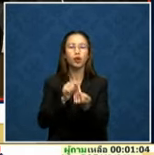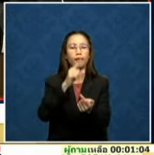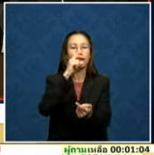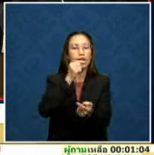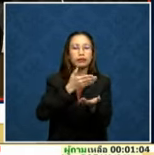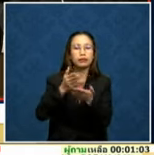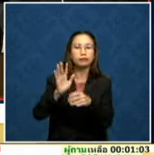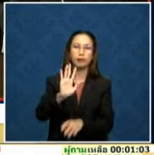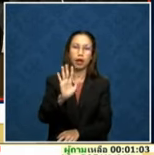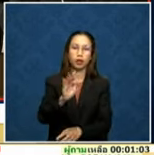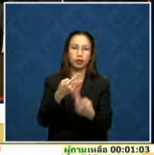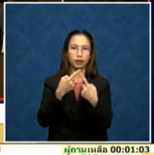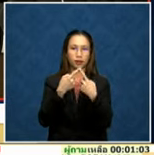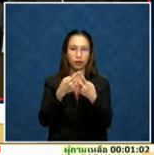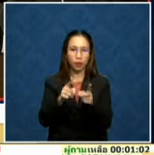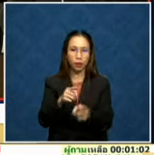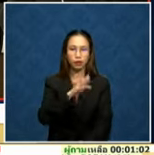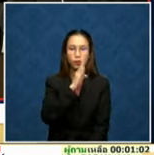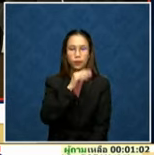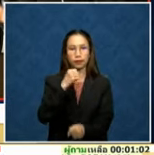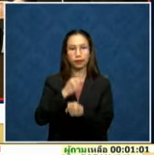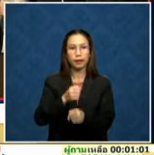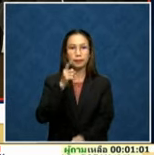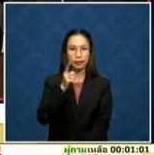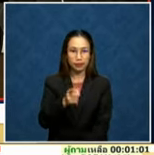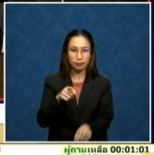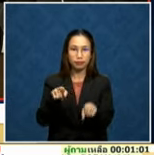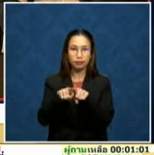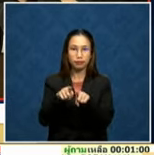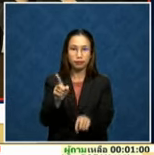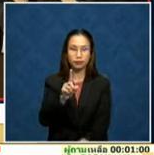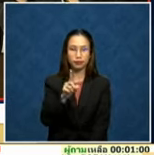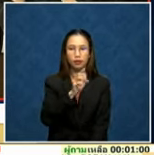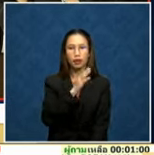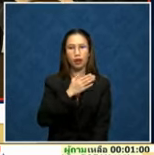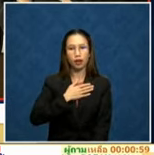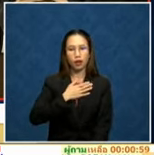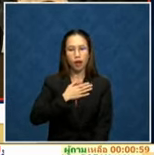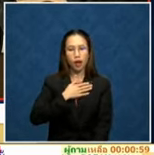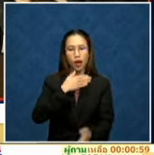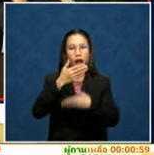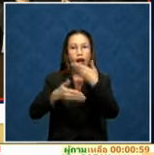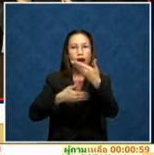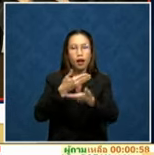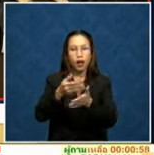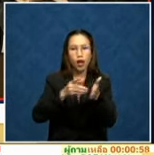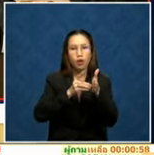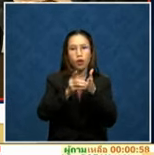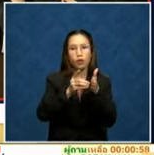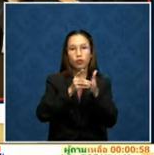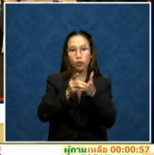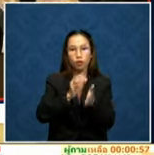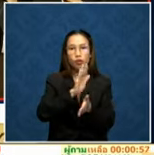explainedถ้หากทำจริงมัเท่ากับว่า ถาเราจะสามารถปลอยขายคอนโดสั